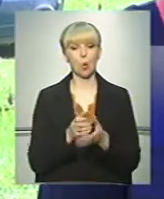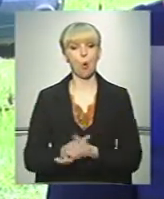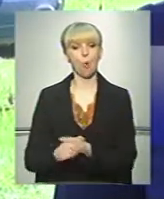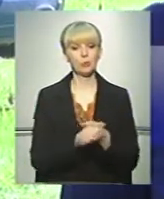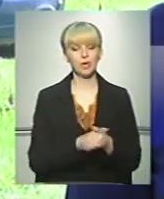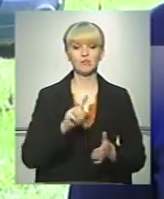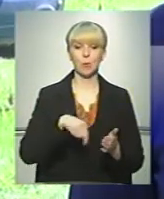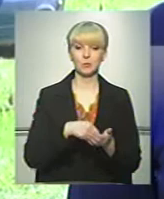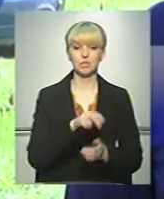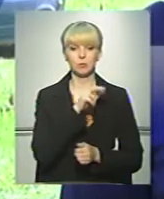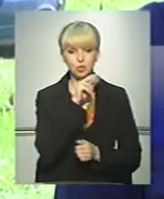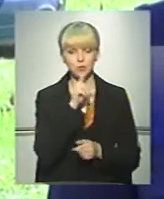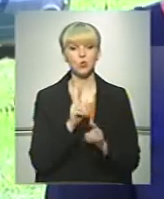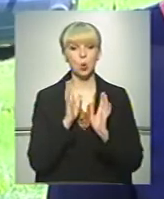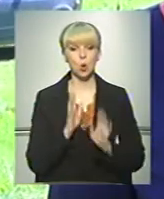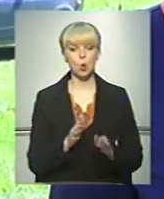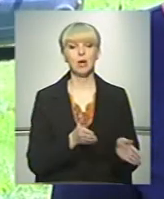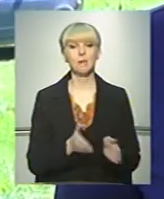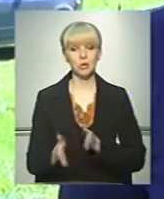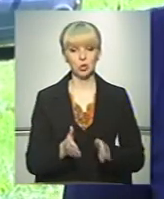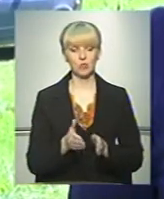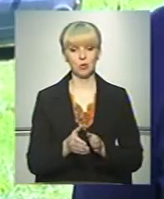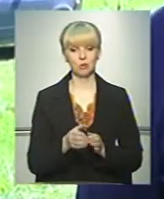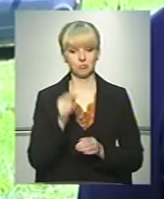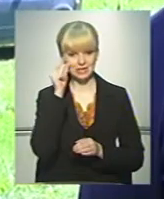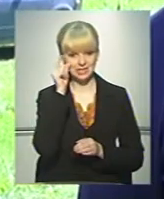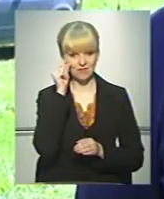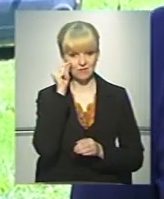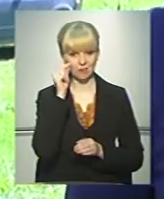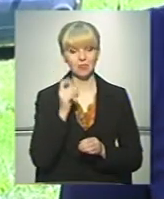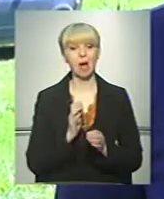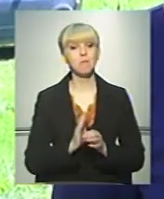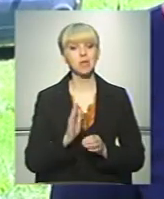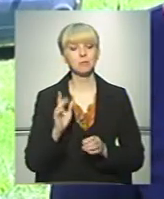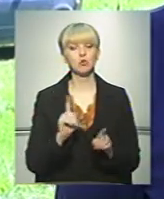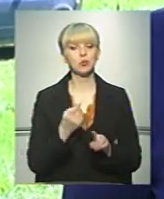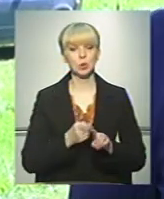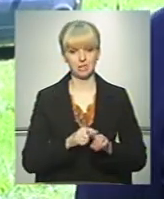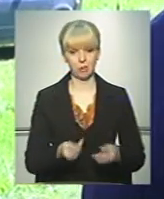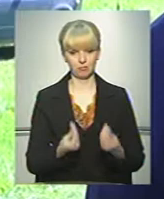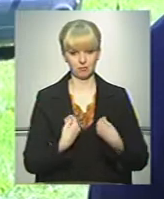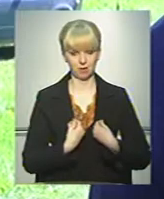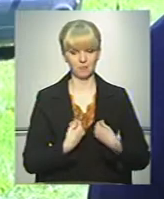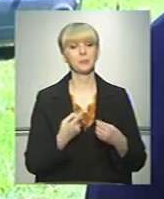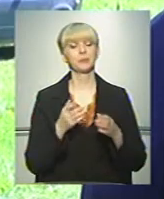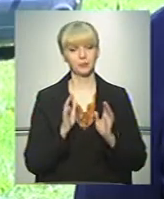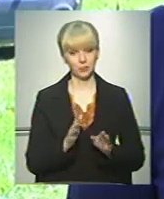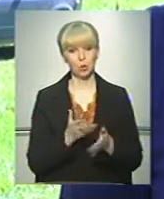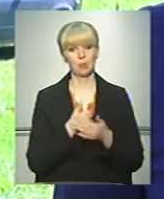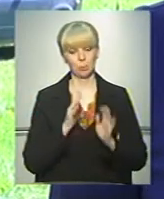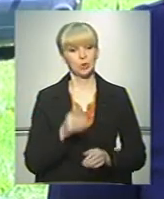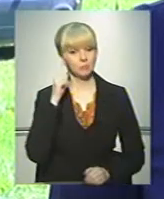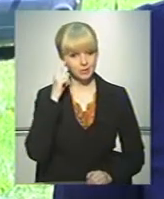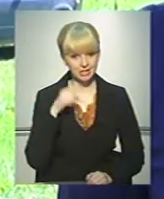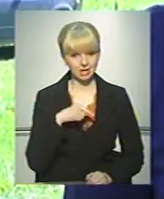об'єднання з містом Чернівці, що будуть підготовлені цифри на перспективу, що це нам дасть. І тоді ми будемо